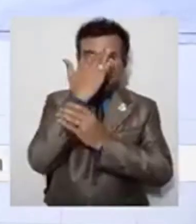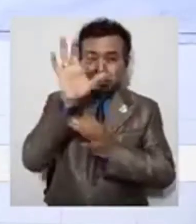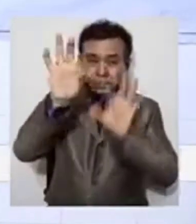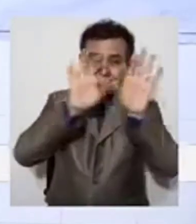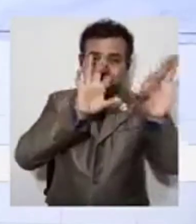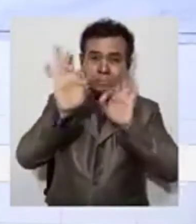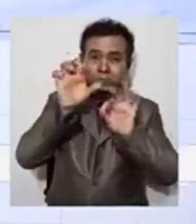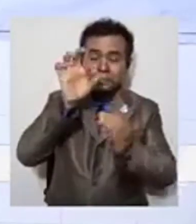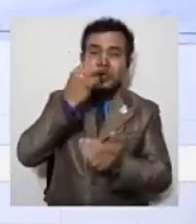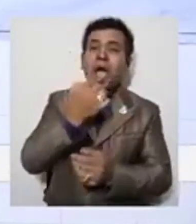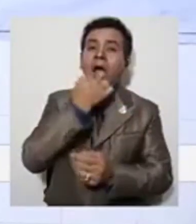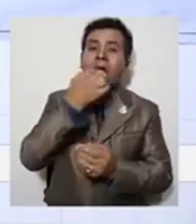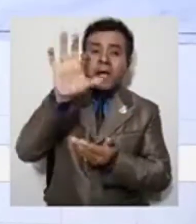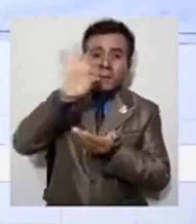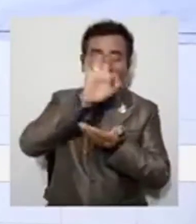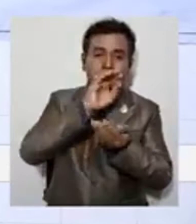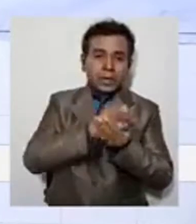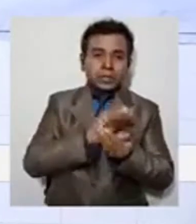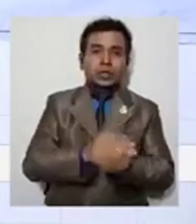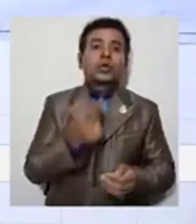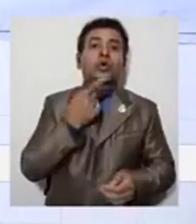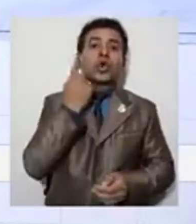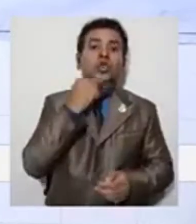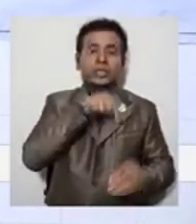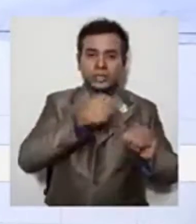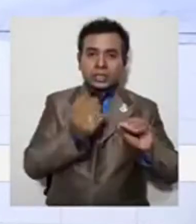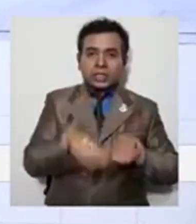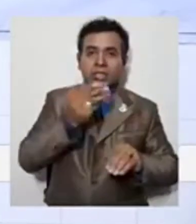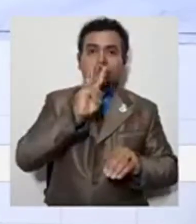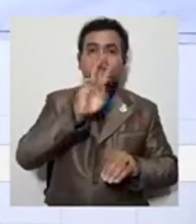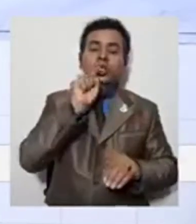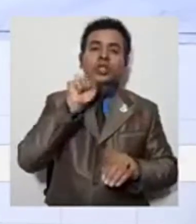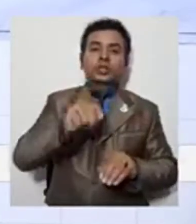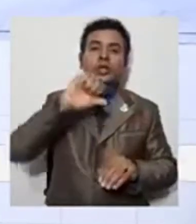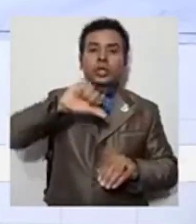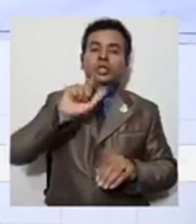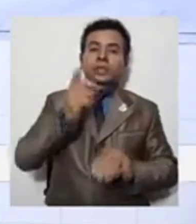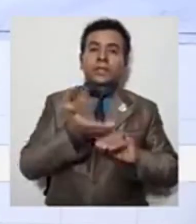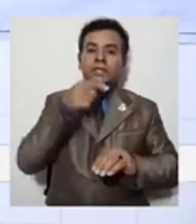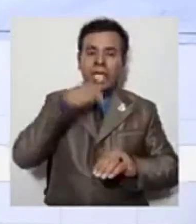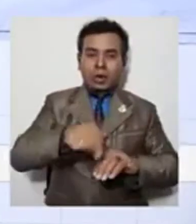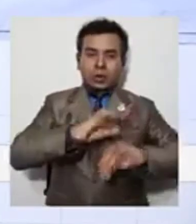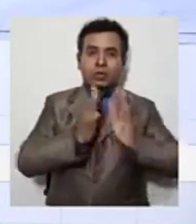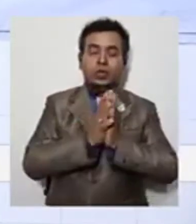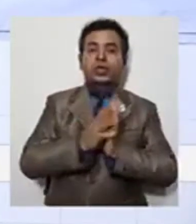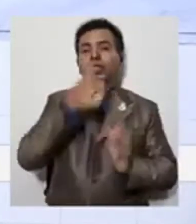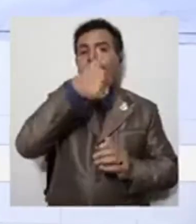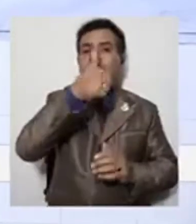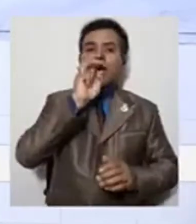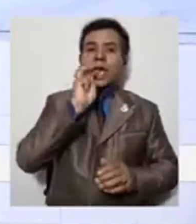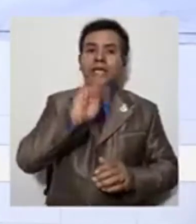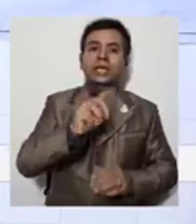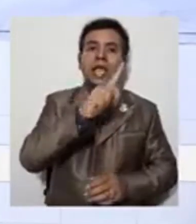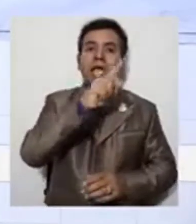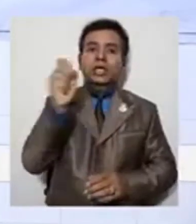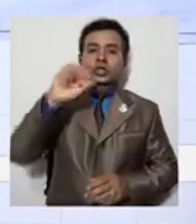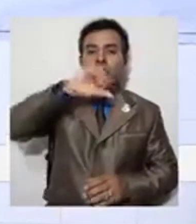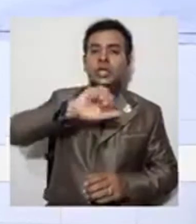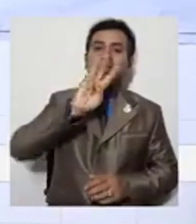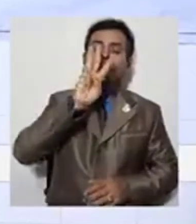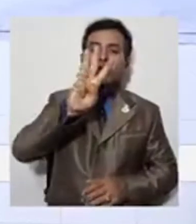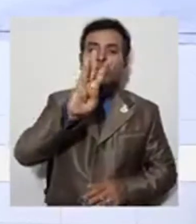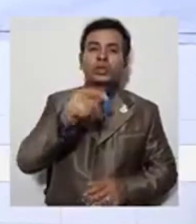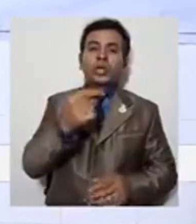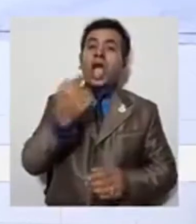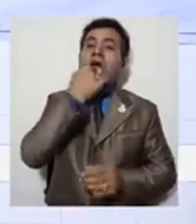আমরা আজকে গত 24 ঘন্টায় নমুনা সংগ্রহ করতে পেরেছি গত দিনের চেয়ে 3.94 শতাংশ